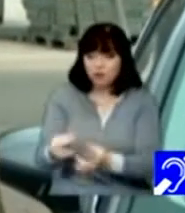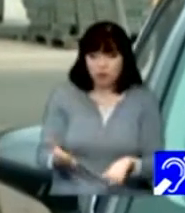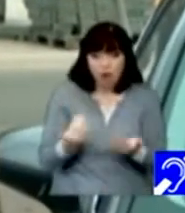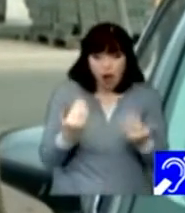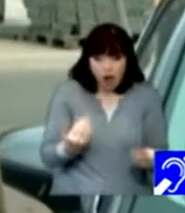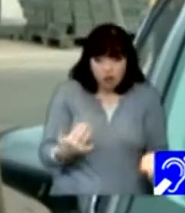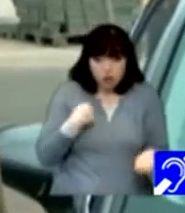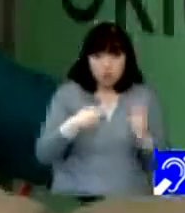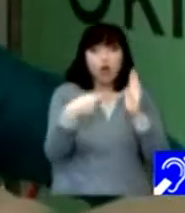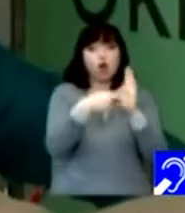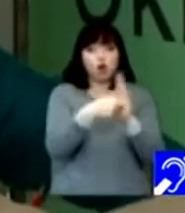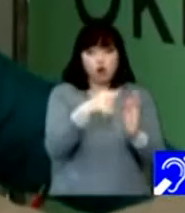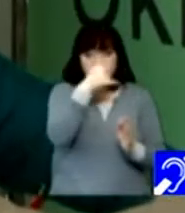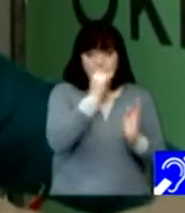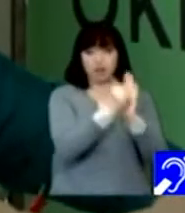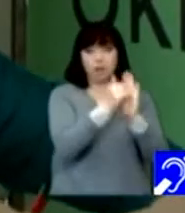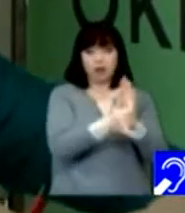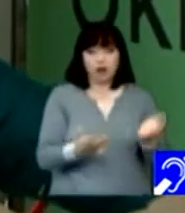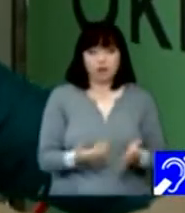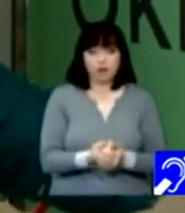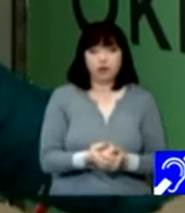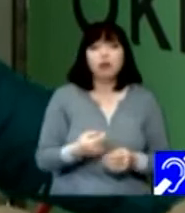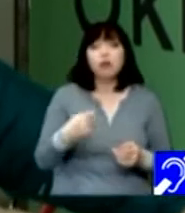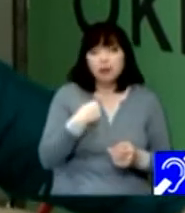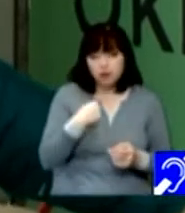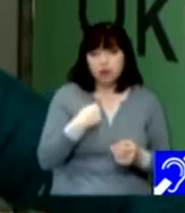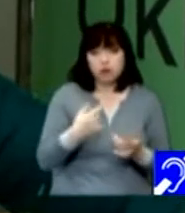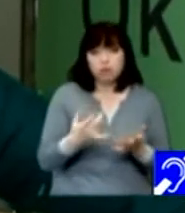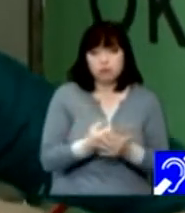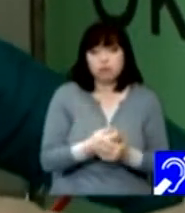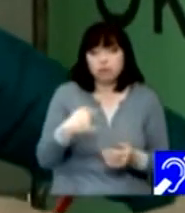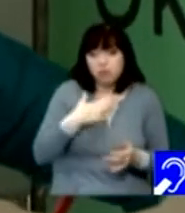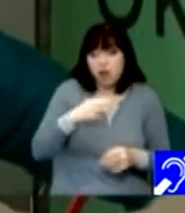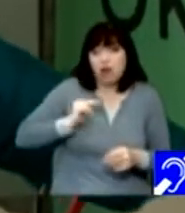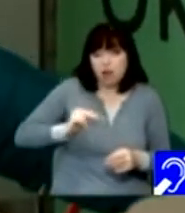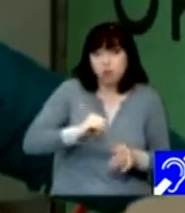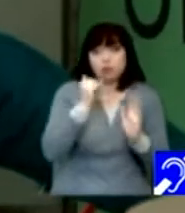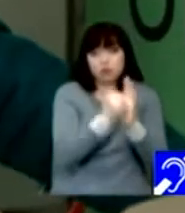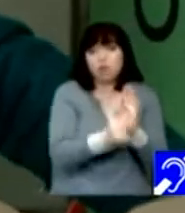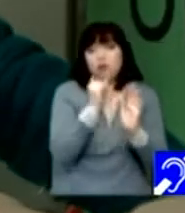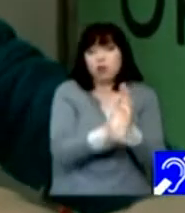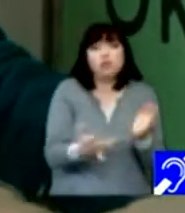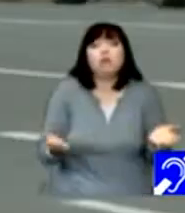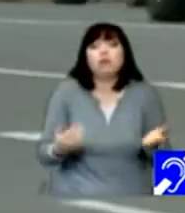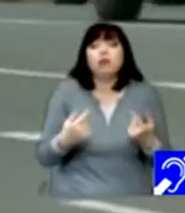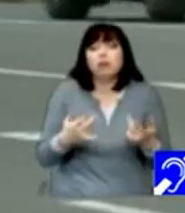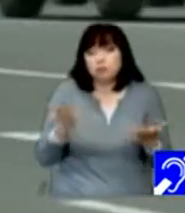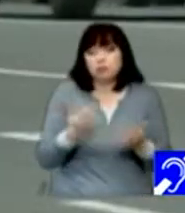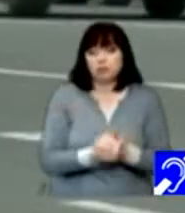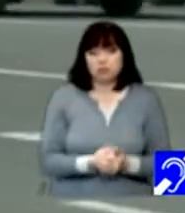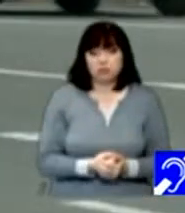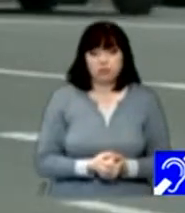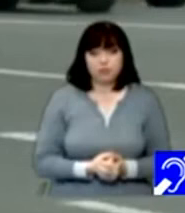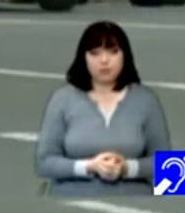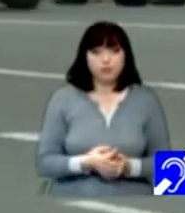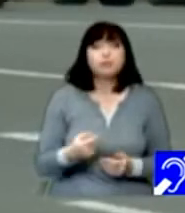cum hrănim companiile acestea? La fiecare alimentar eu alimentez plinul, fac. Și alimentez și pun o 300 de lei în iese în